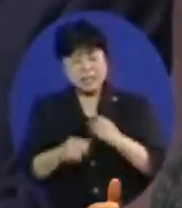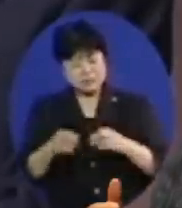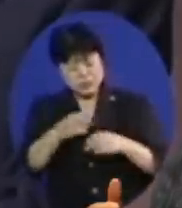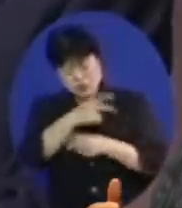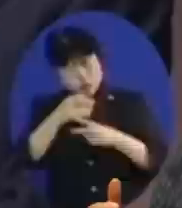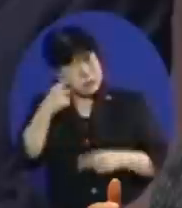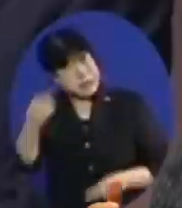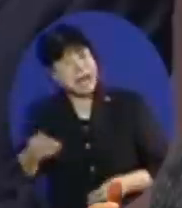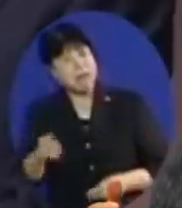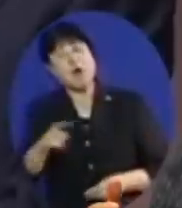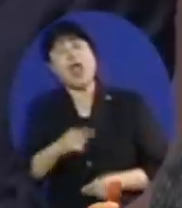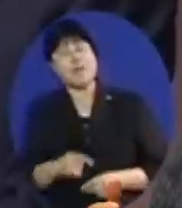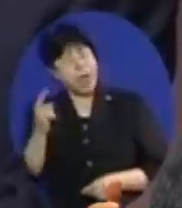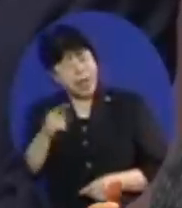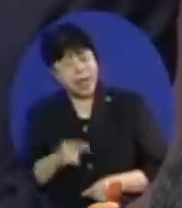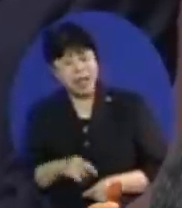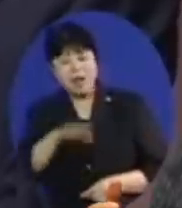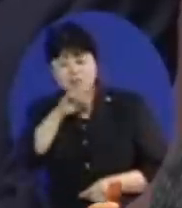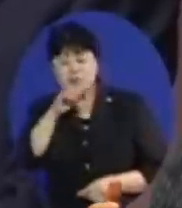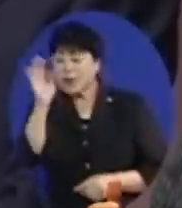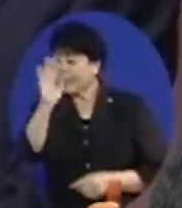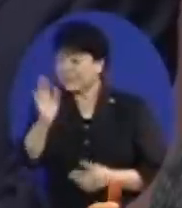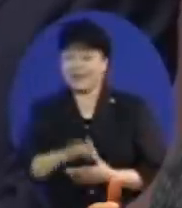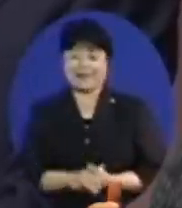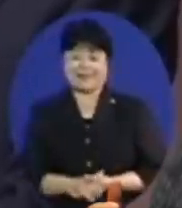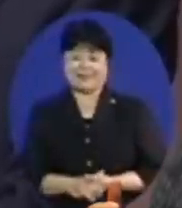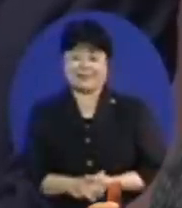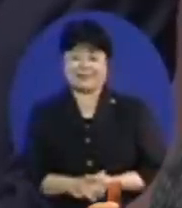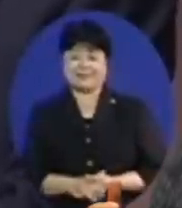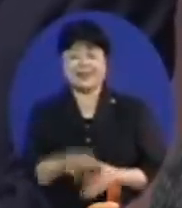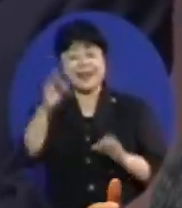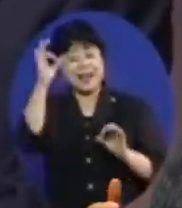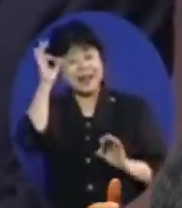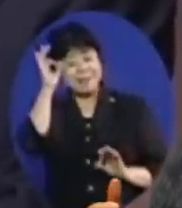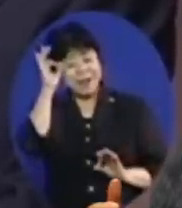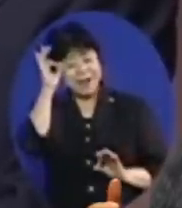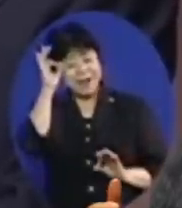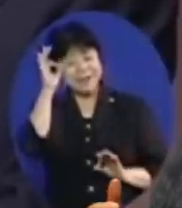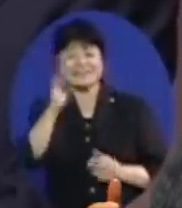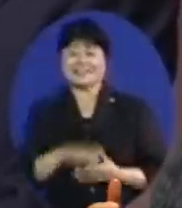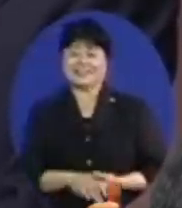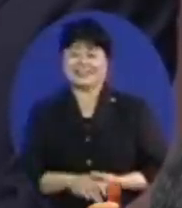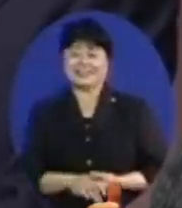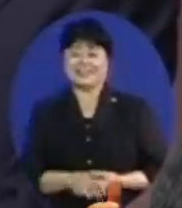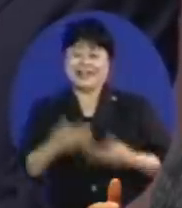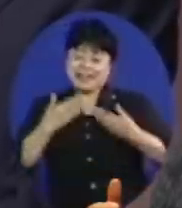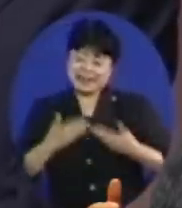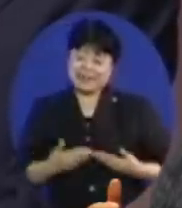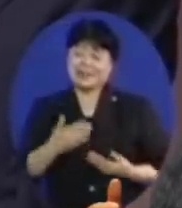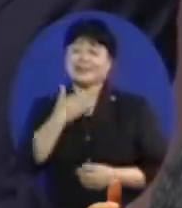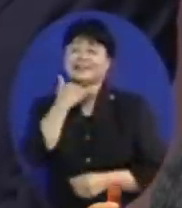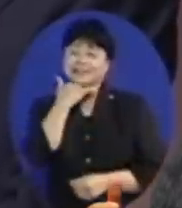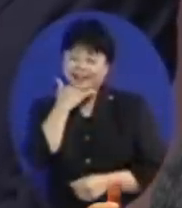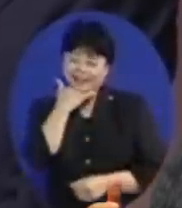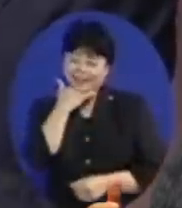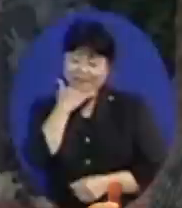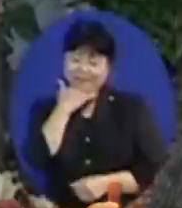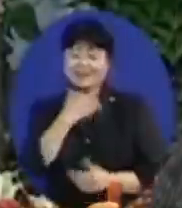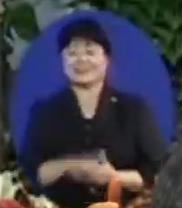일 그만두었습니까? 그렇게 하면 안 돼요. 가만히 있어 잠잠하게 기다릴 줄 알아야 되는